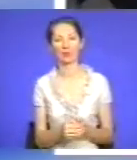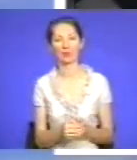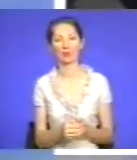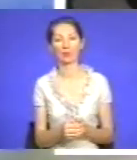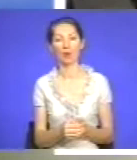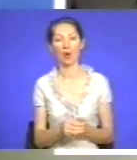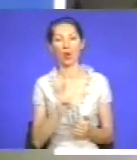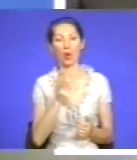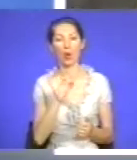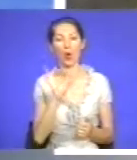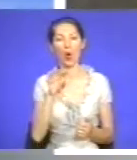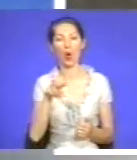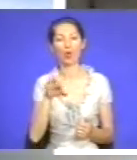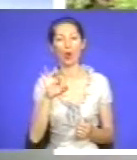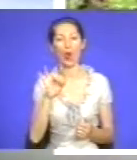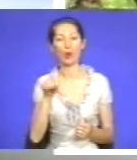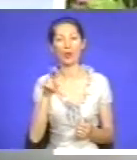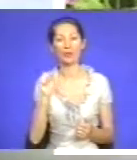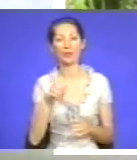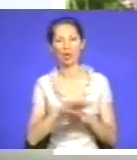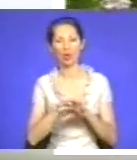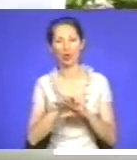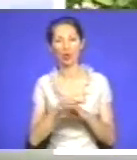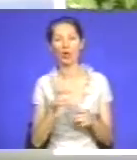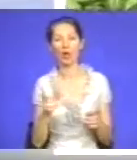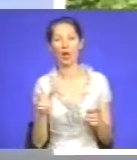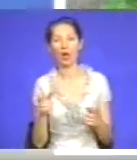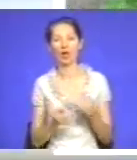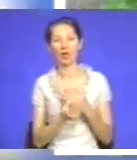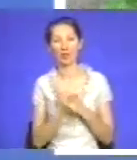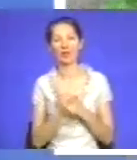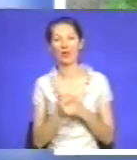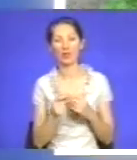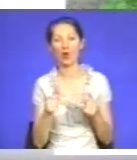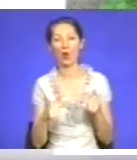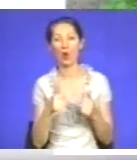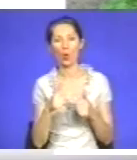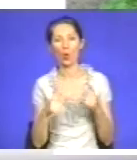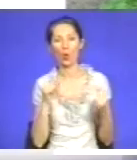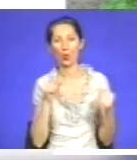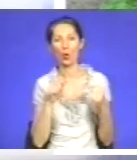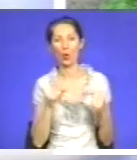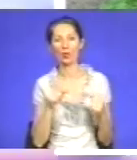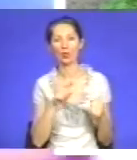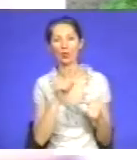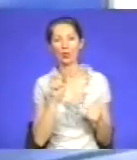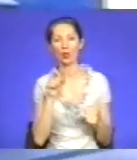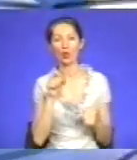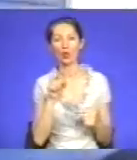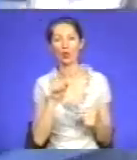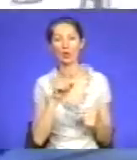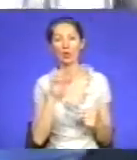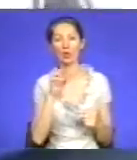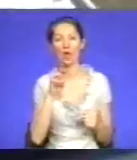У колорадського жука з'явився конкурент – золотиста нематода. Поширюється шкідник на полях Тернопільщини і в сусідніх областях.